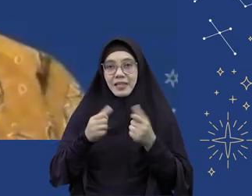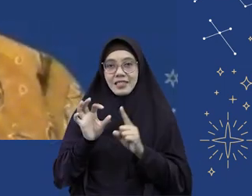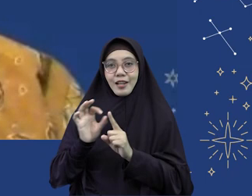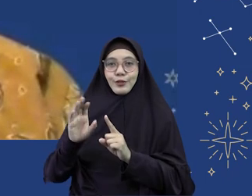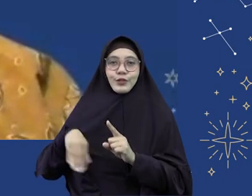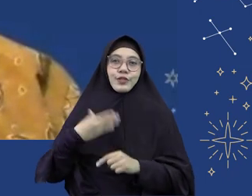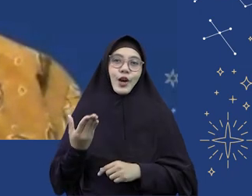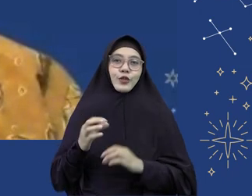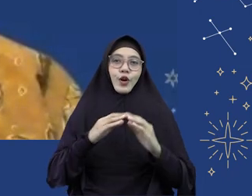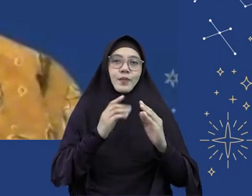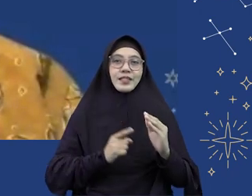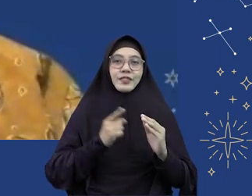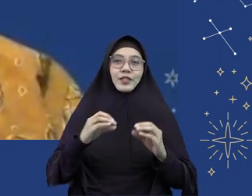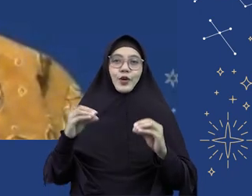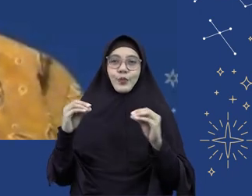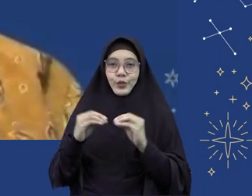observasi